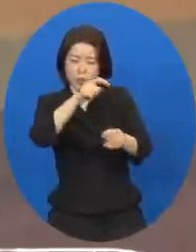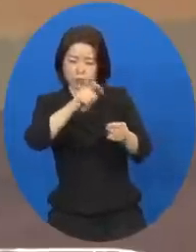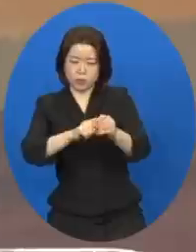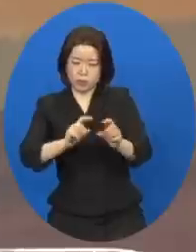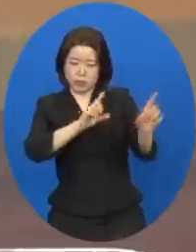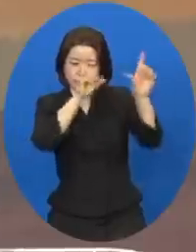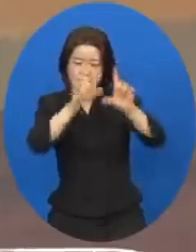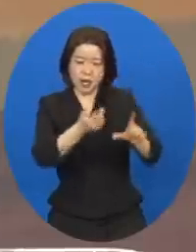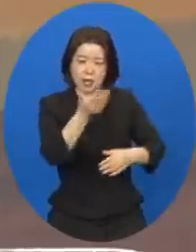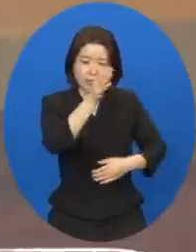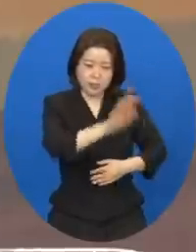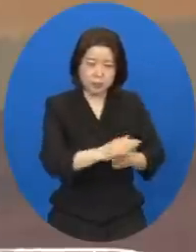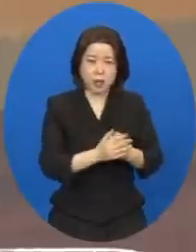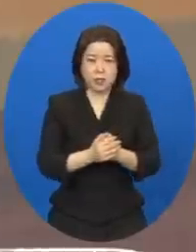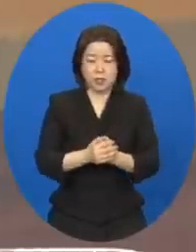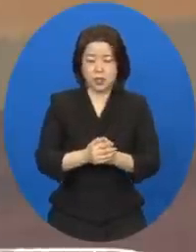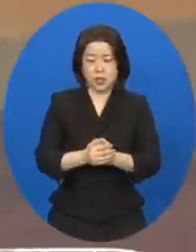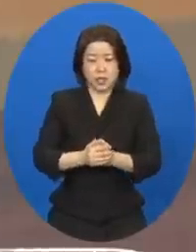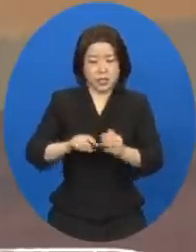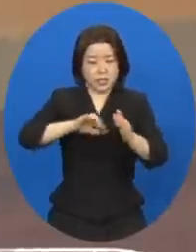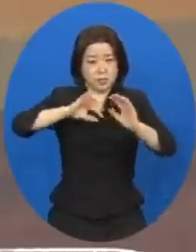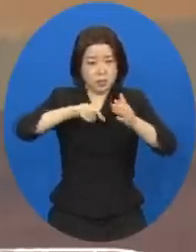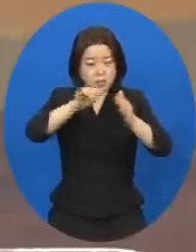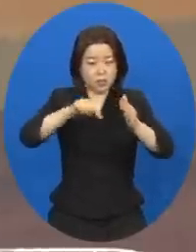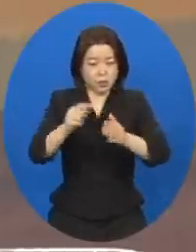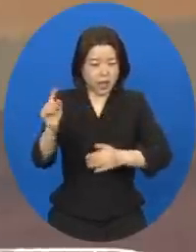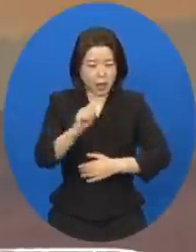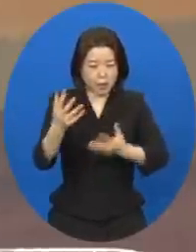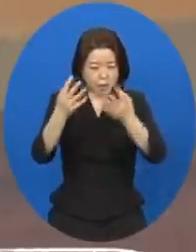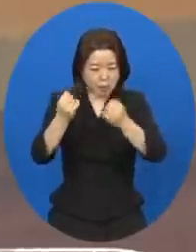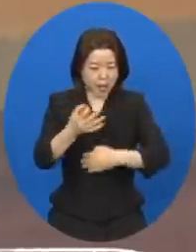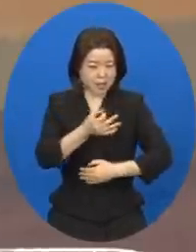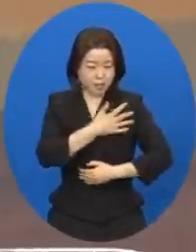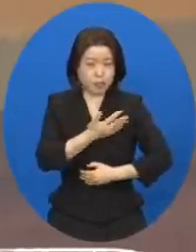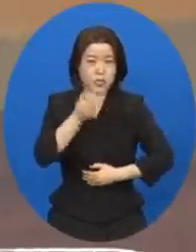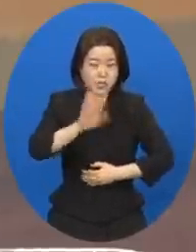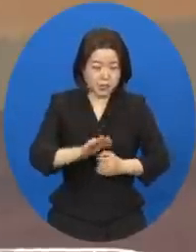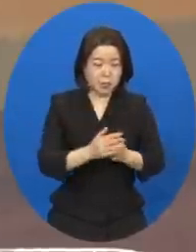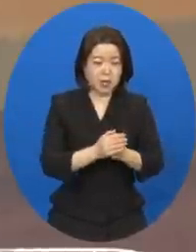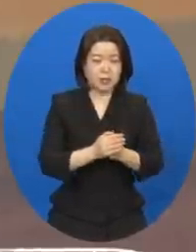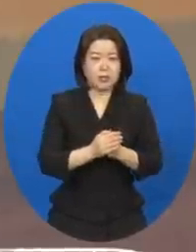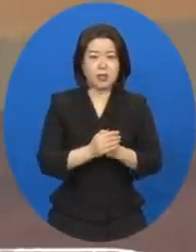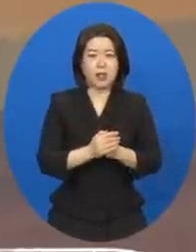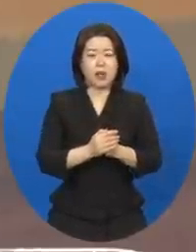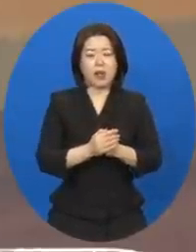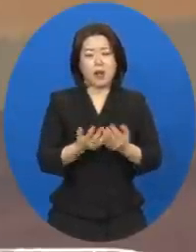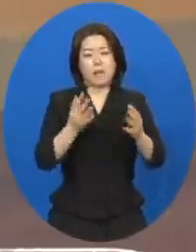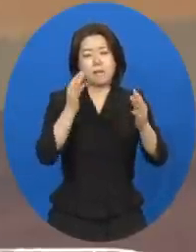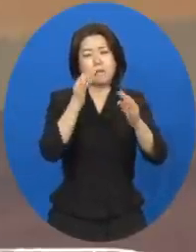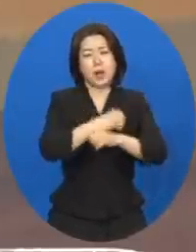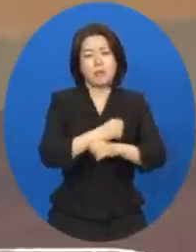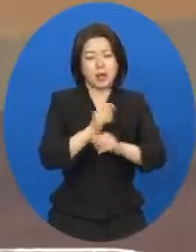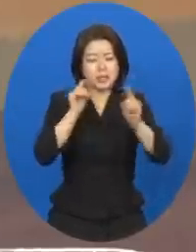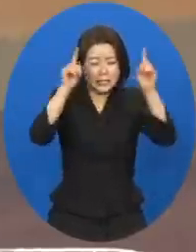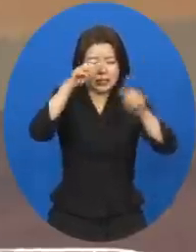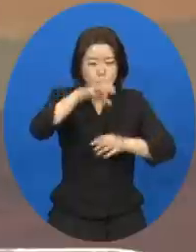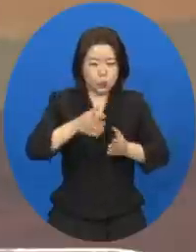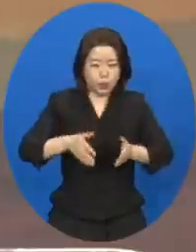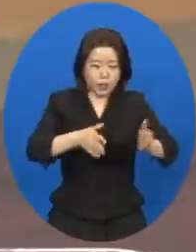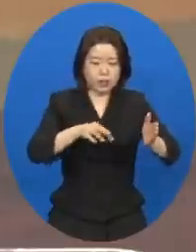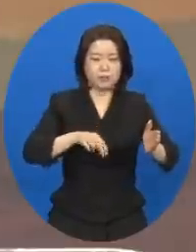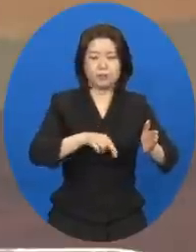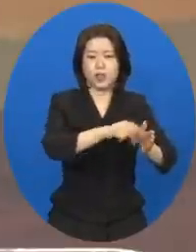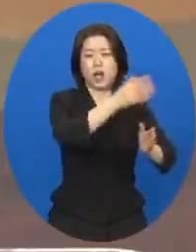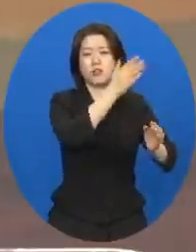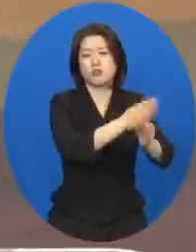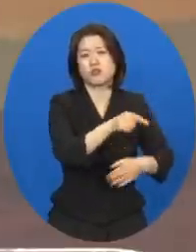같고 세상에서 아무리 많은 소유를 가져도 그는 멸망의 지옥길을 가고 있는 사람입니다.